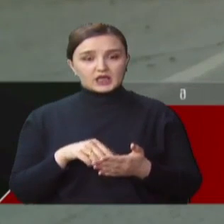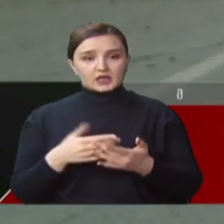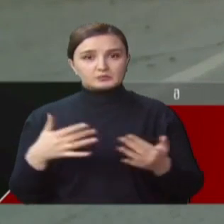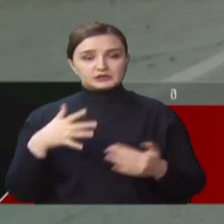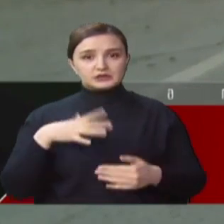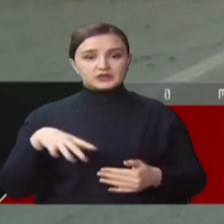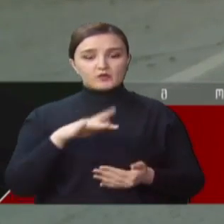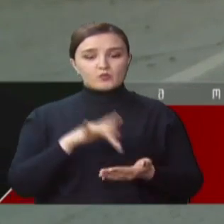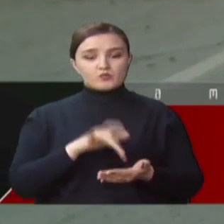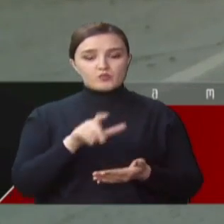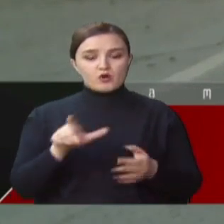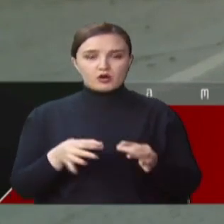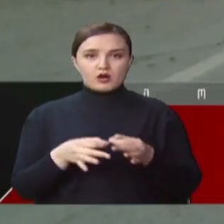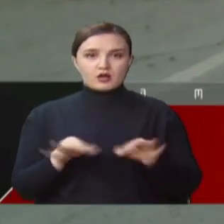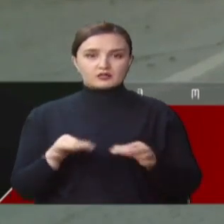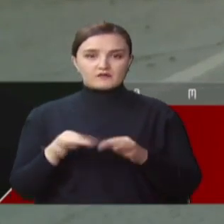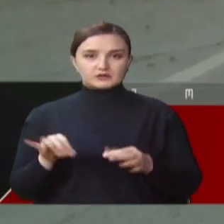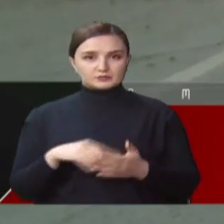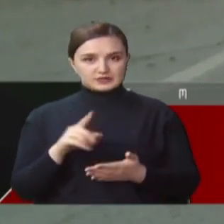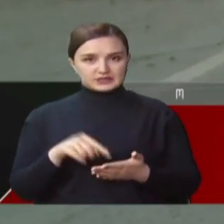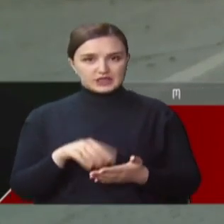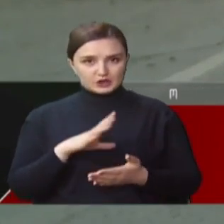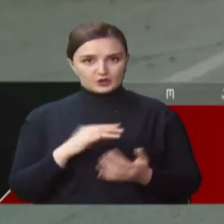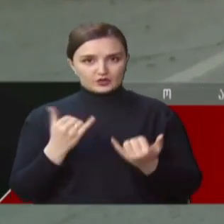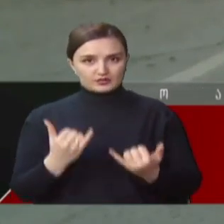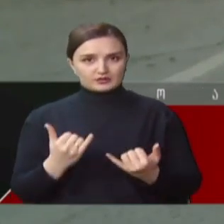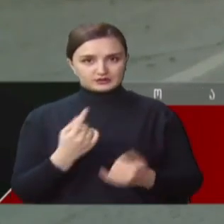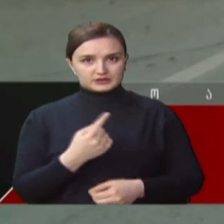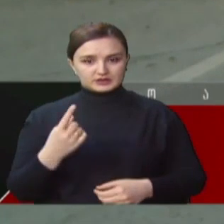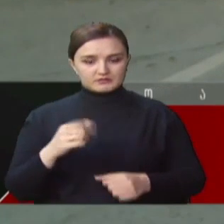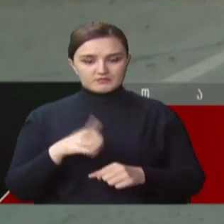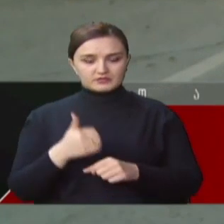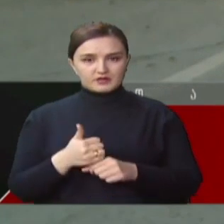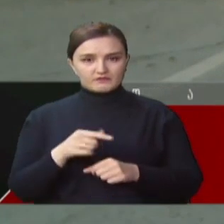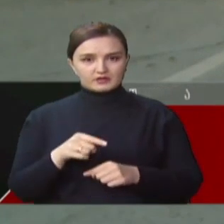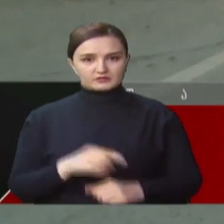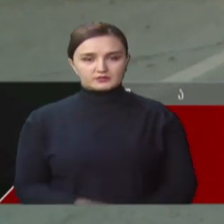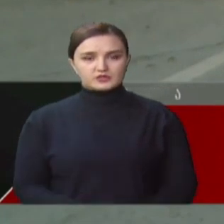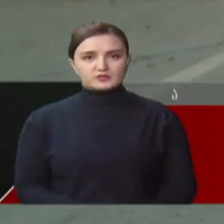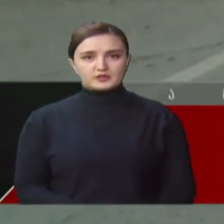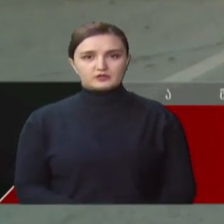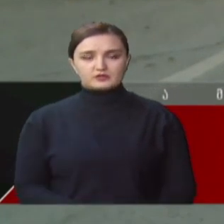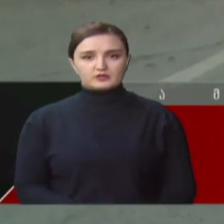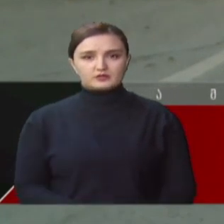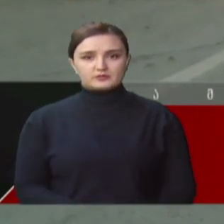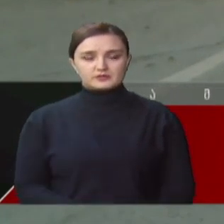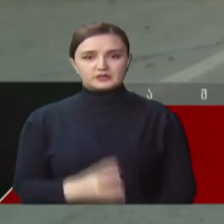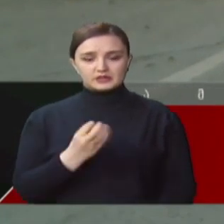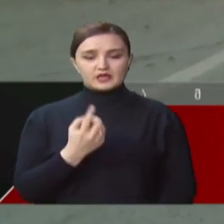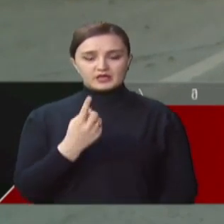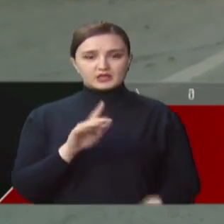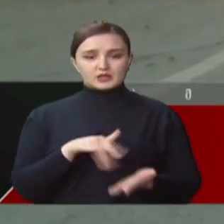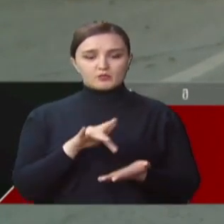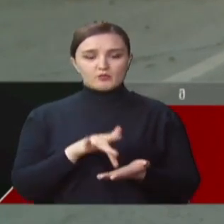საქართველოს მოქალაქეების გათავისუფლების საკითხი იყო დღეს ერთ-ერთი მთავარი საკითხი შეხვედრაზე. კიდევ ერთი